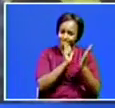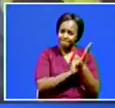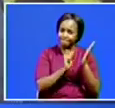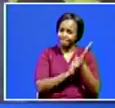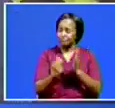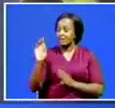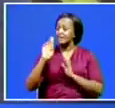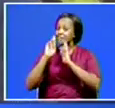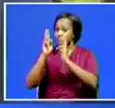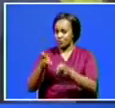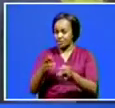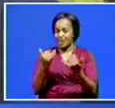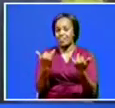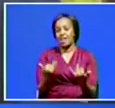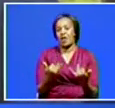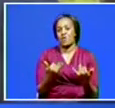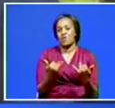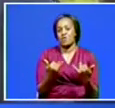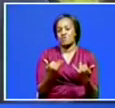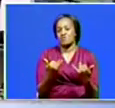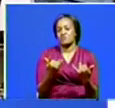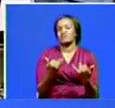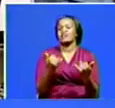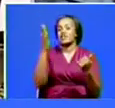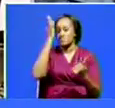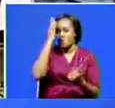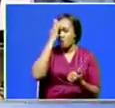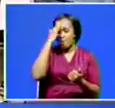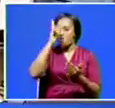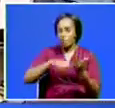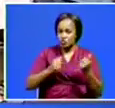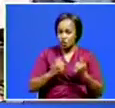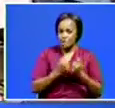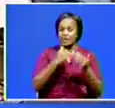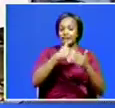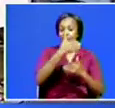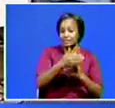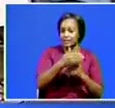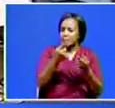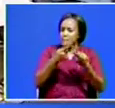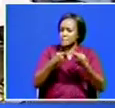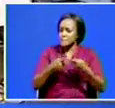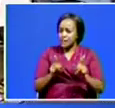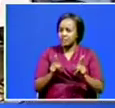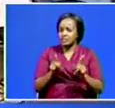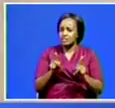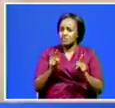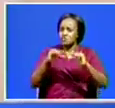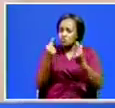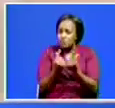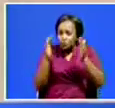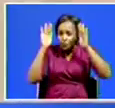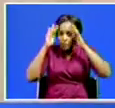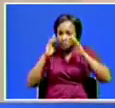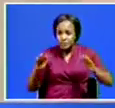sasa watasimamia vile ya kwenda mbele. Baraza la Waislamu Supkem limezuka na maoni tofauti, likidokeza